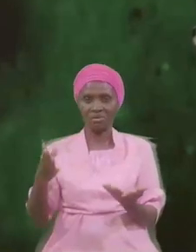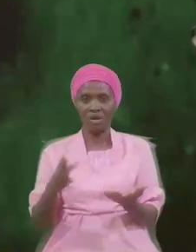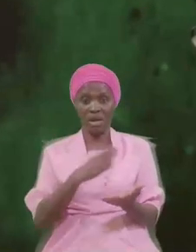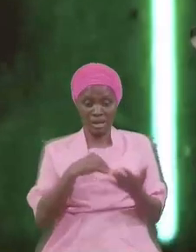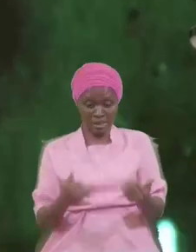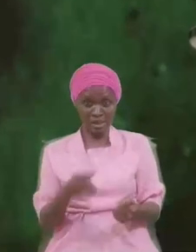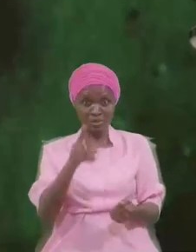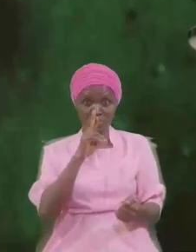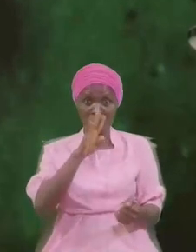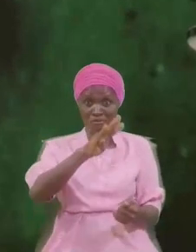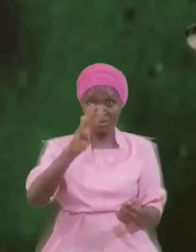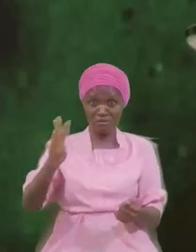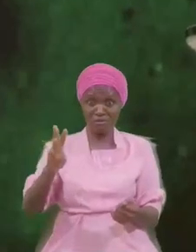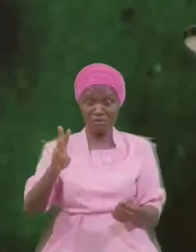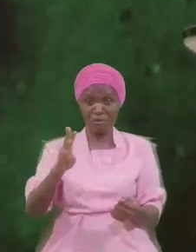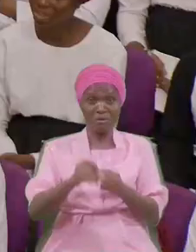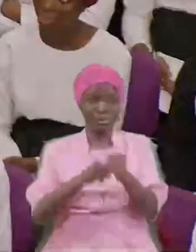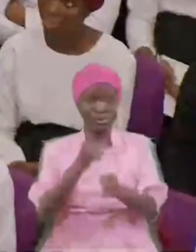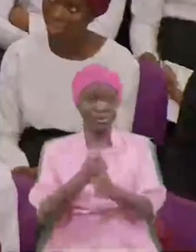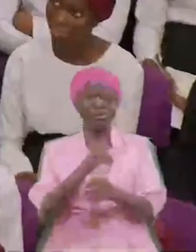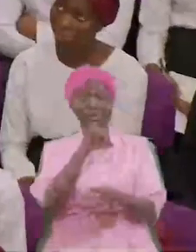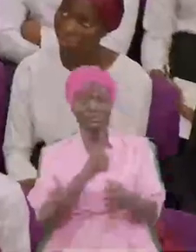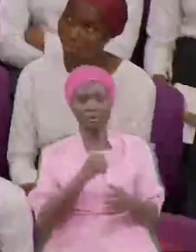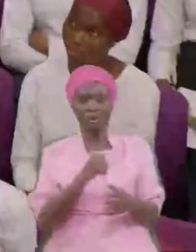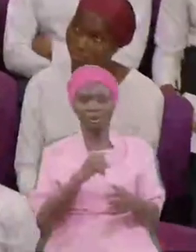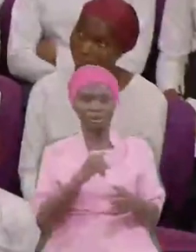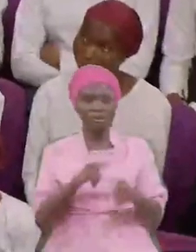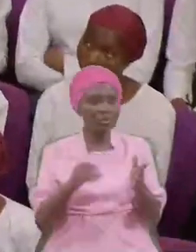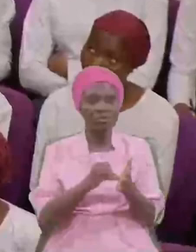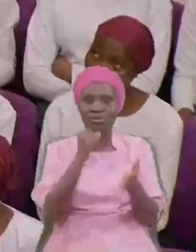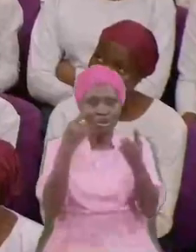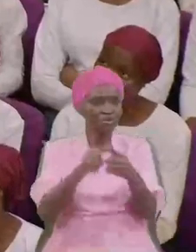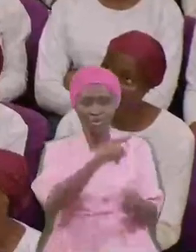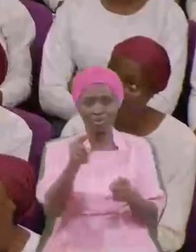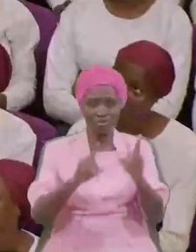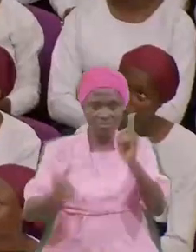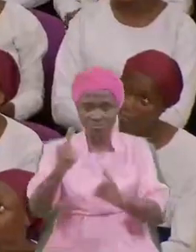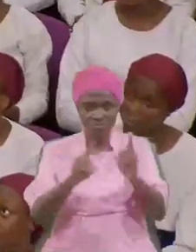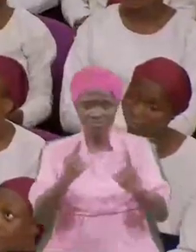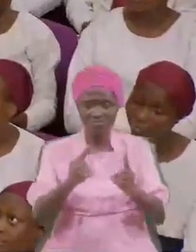Jamais. Ce n'est pas moi, jamais, jamais. Quel que soit ce que